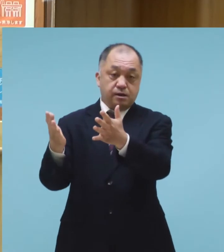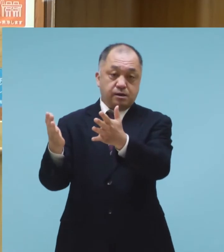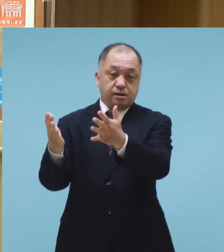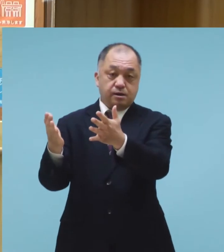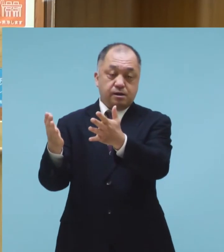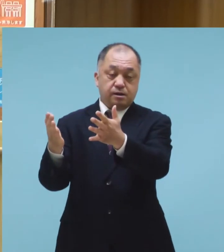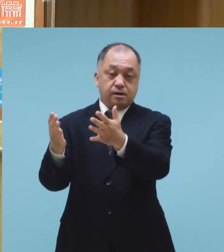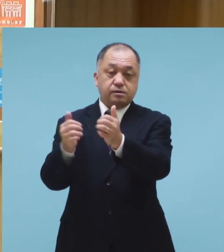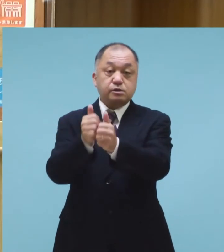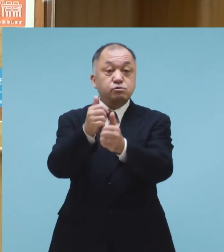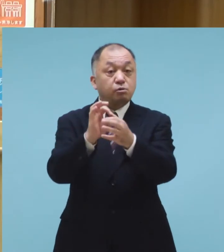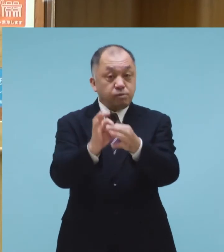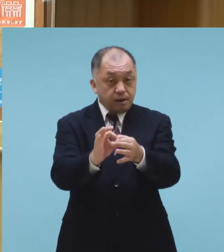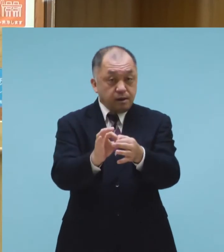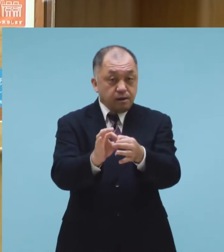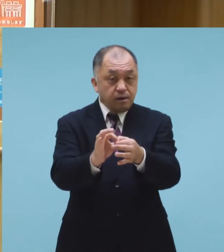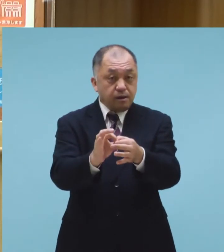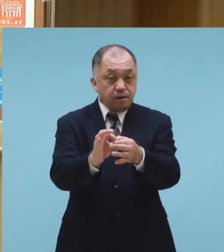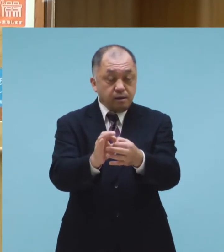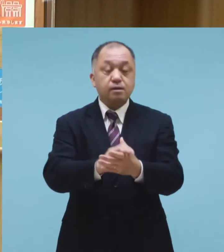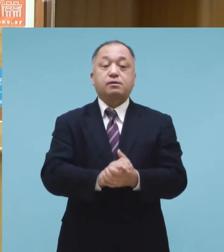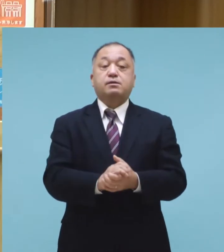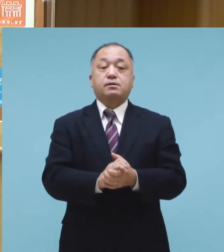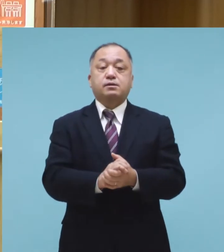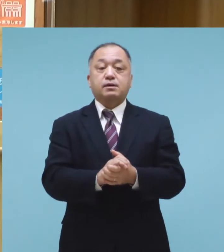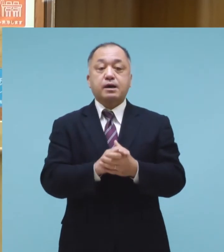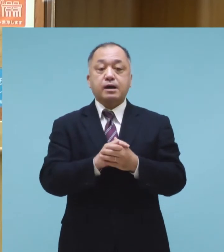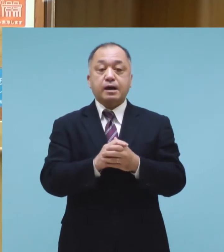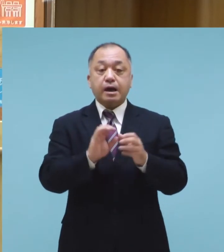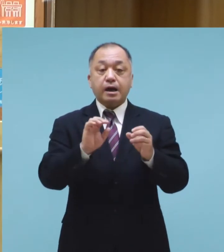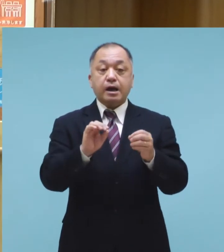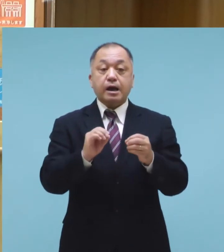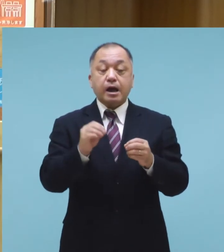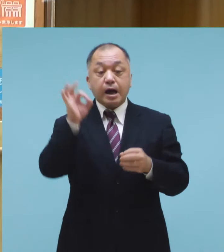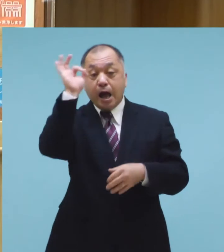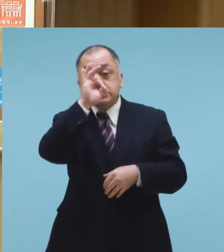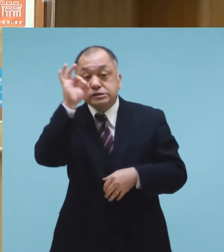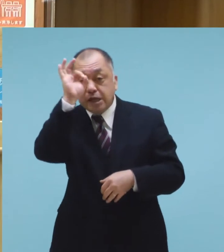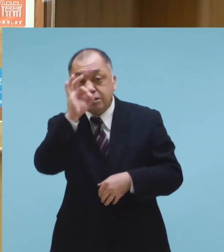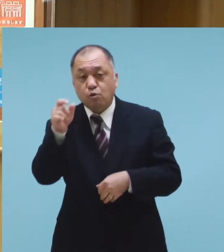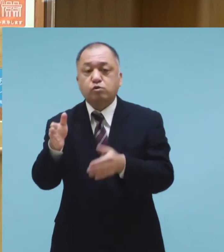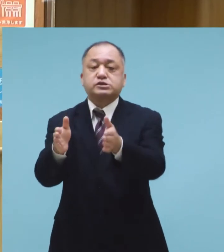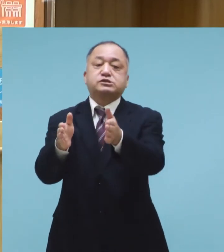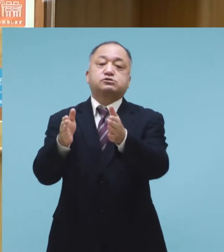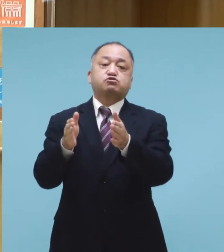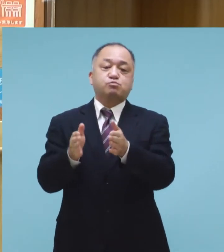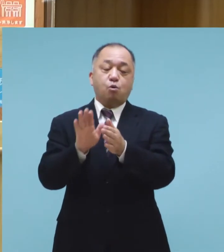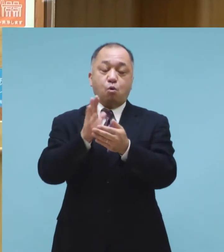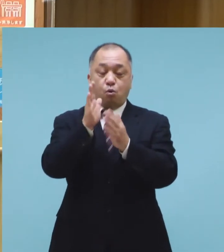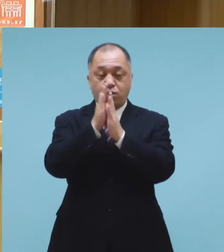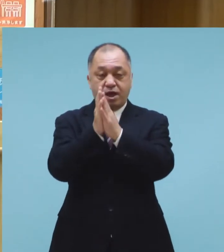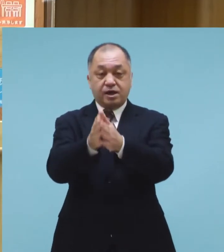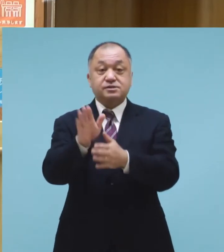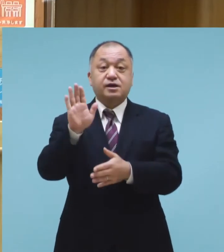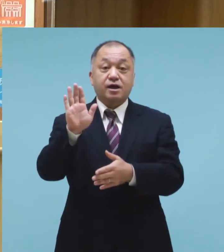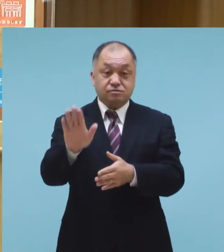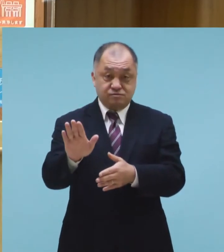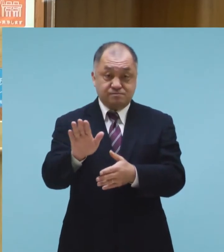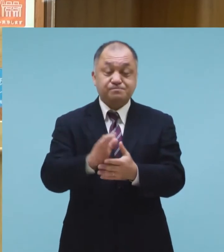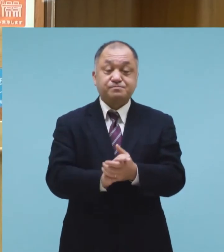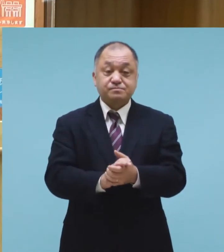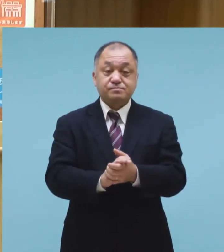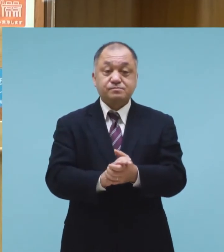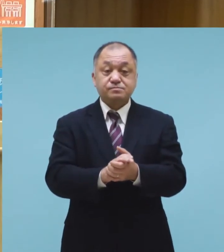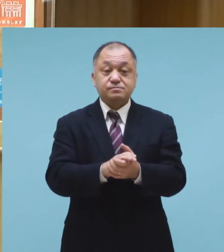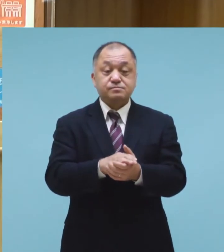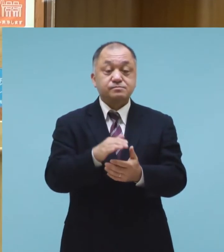、そちらの感染の自粛お願いしてます。ですからそのことを我々もしっかり、各マスコミの